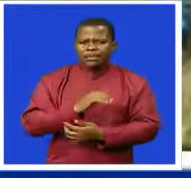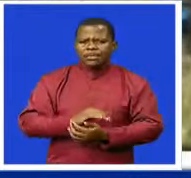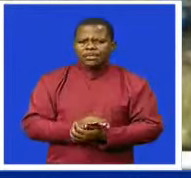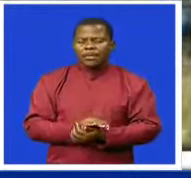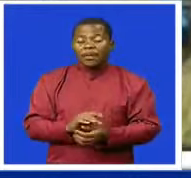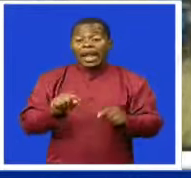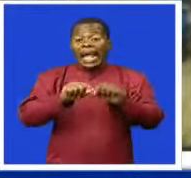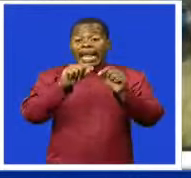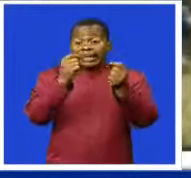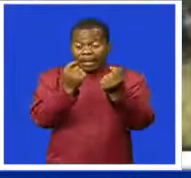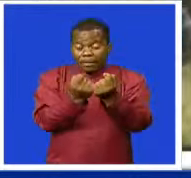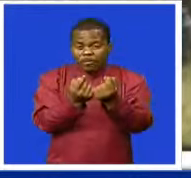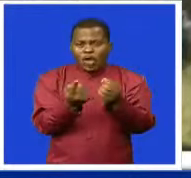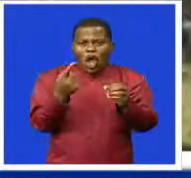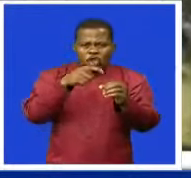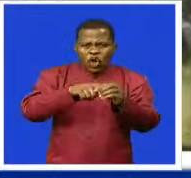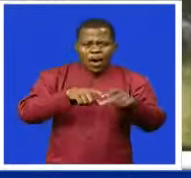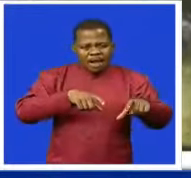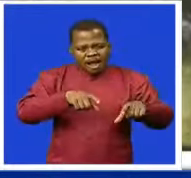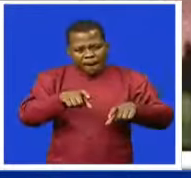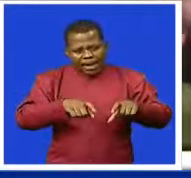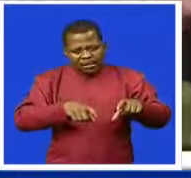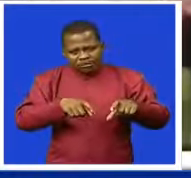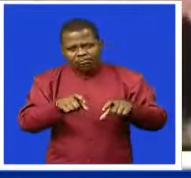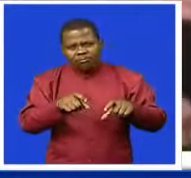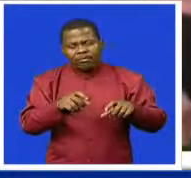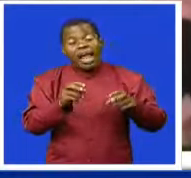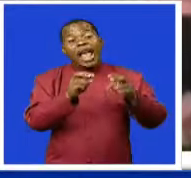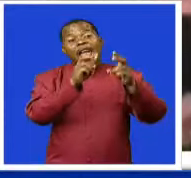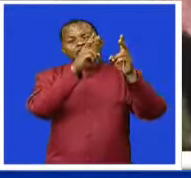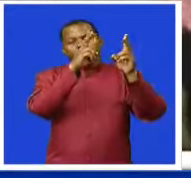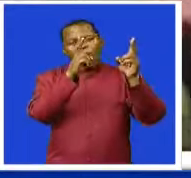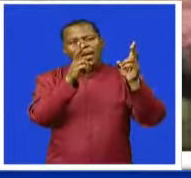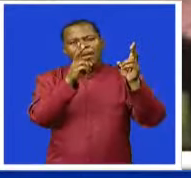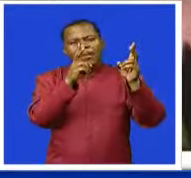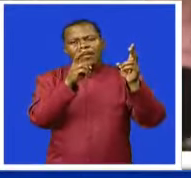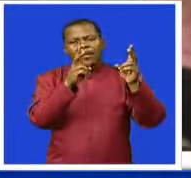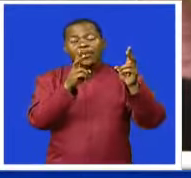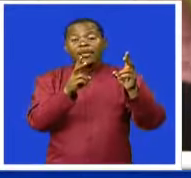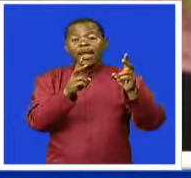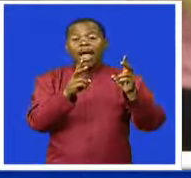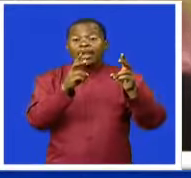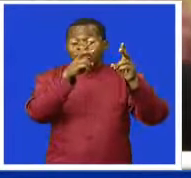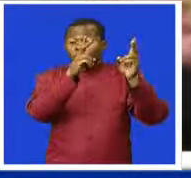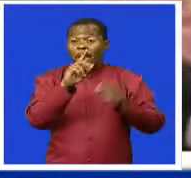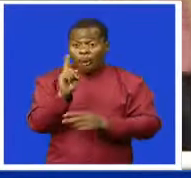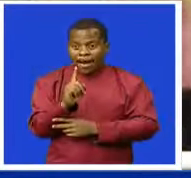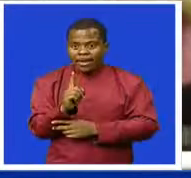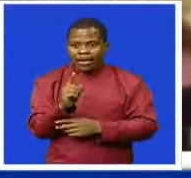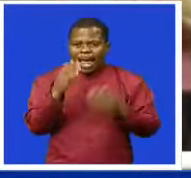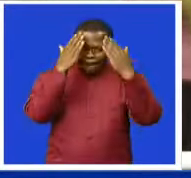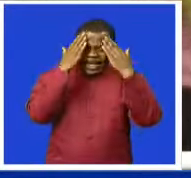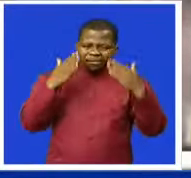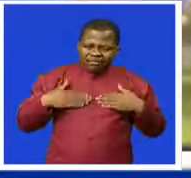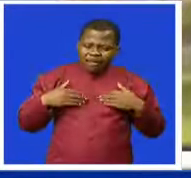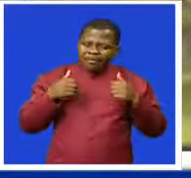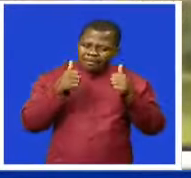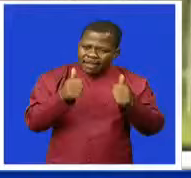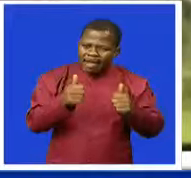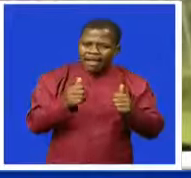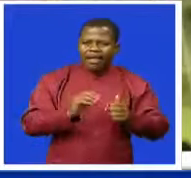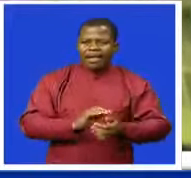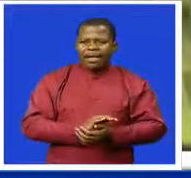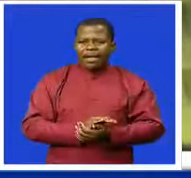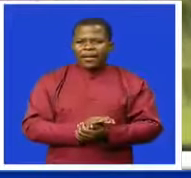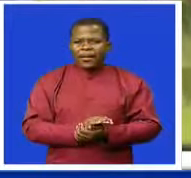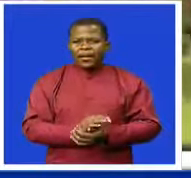Bootcamp. Sichubula salomchuzelwano kube sikhulumisa inzaba yokuphila engqondweni i-mental health. Lomchuzelwano bowungenelwe